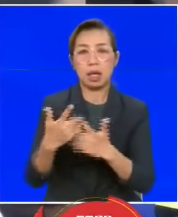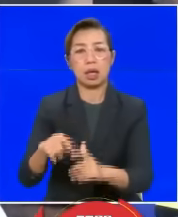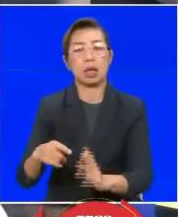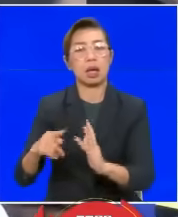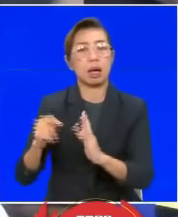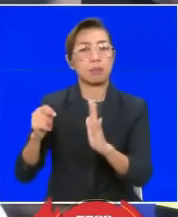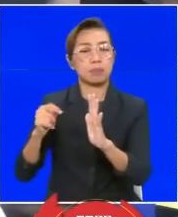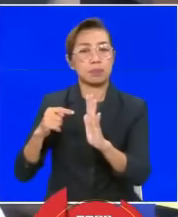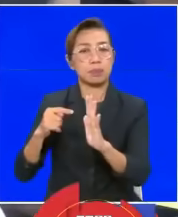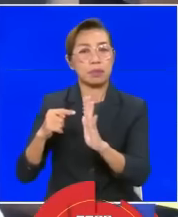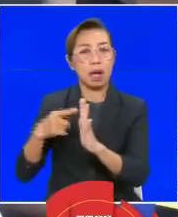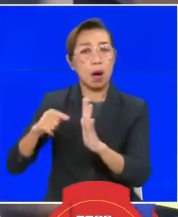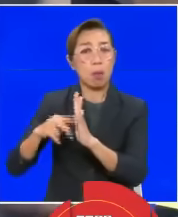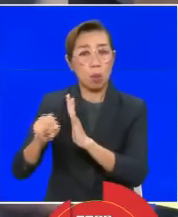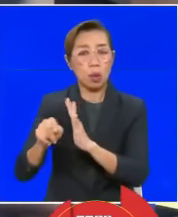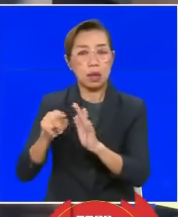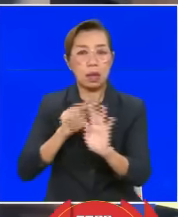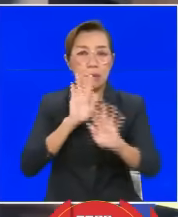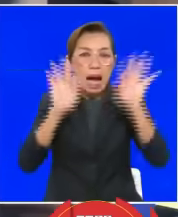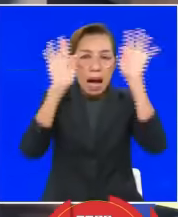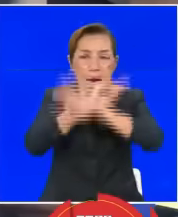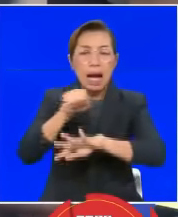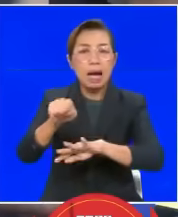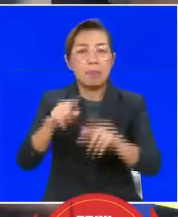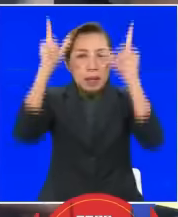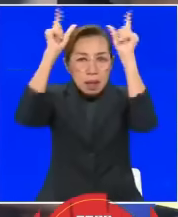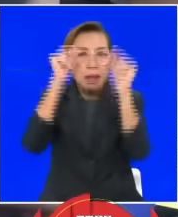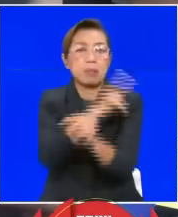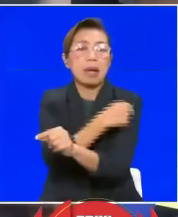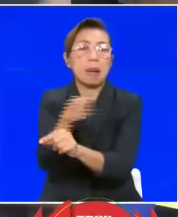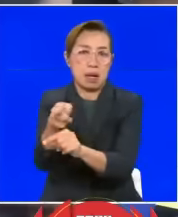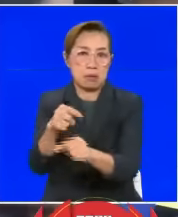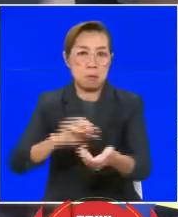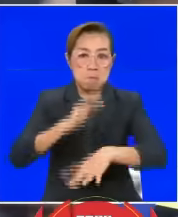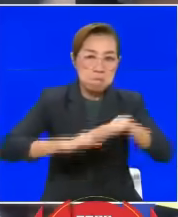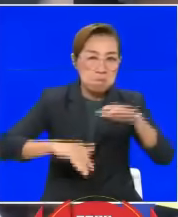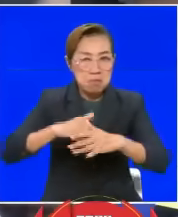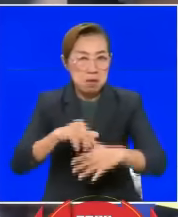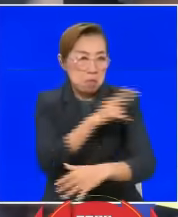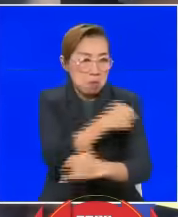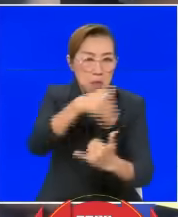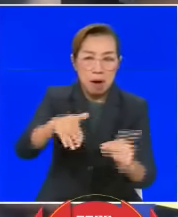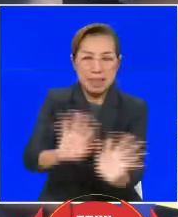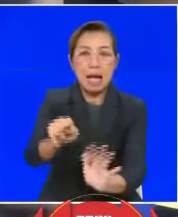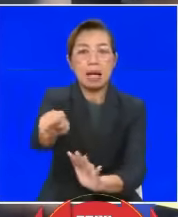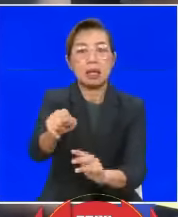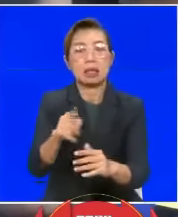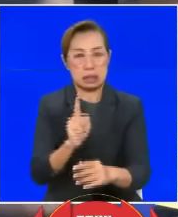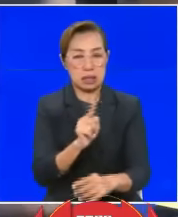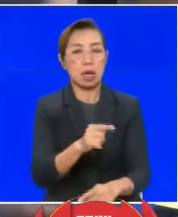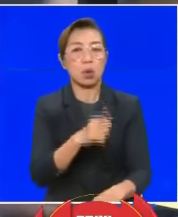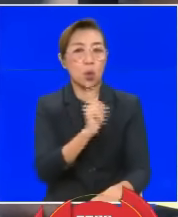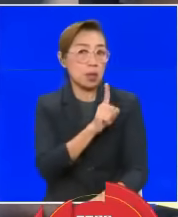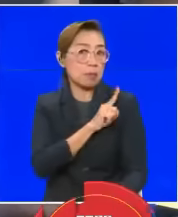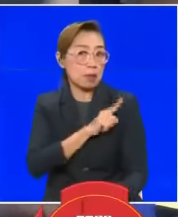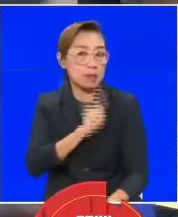พยาบาลท่านไม่ใช่หมอทำลอบไม่ได้ท่านเป็นพยาบาลแค่เตรียมเครื่องมือเครื่องไม้แต่เจ้าภาพที่แท้จริงการสอบสวนคือ DSIเมื่อ